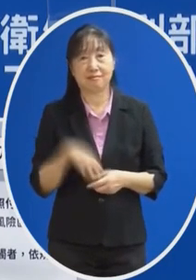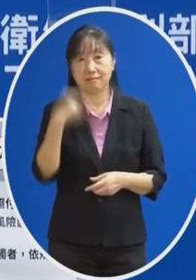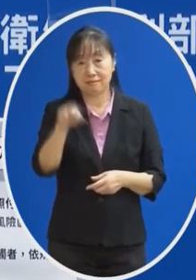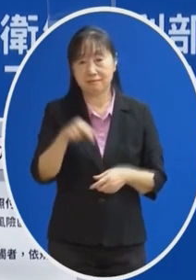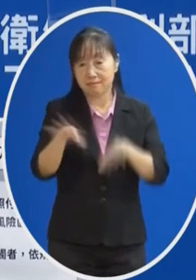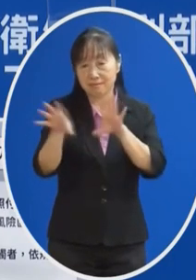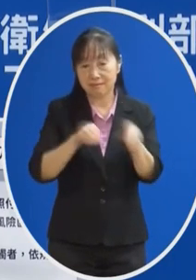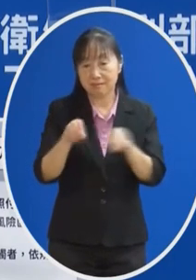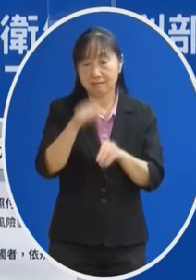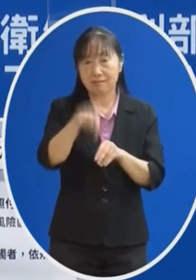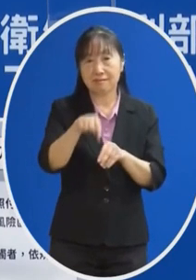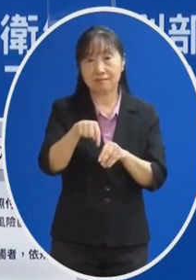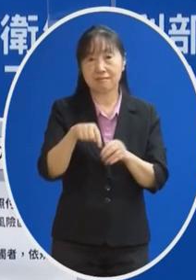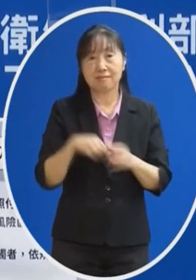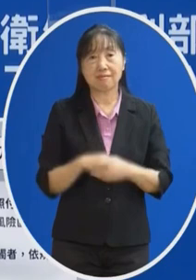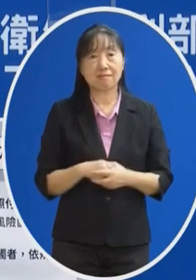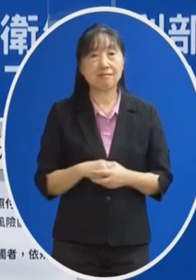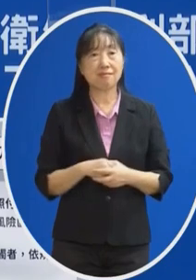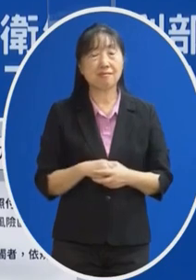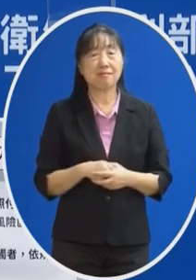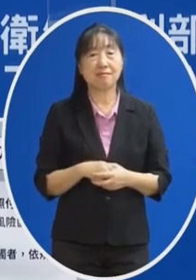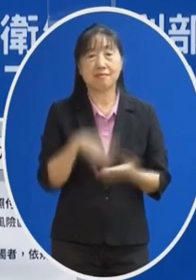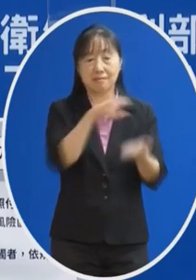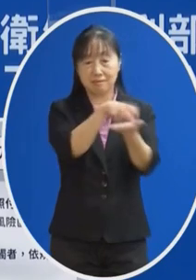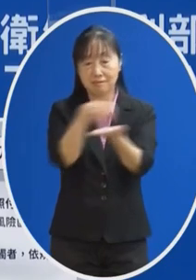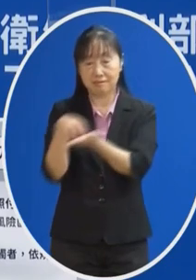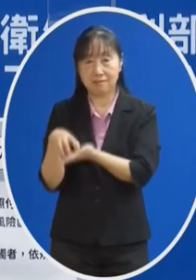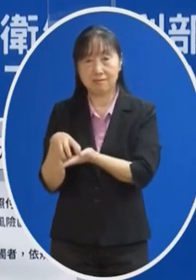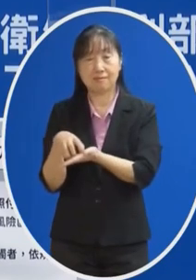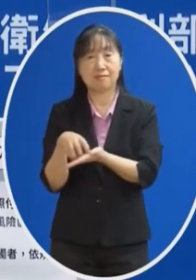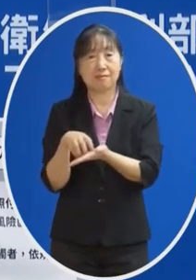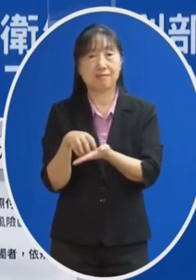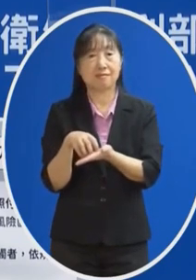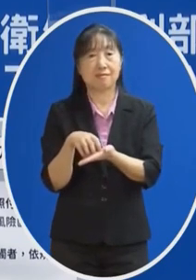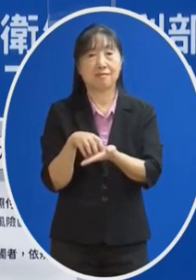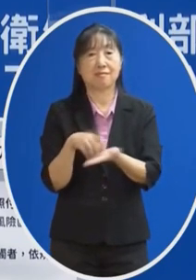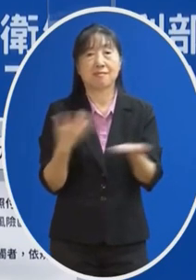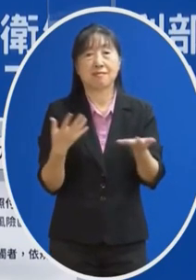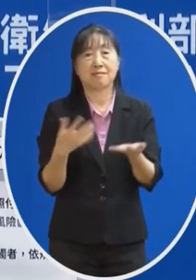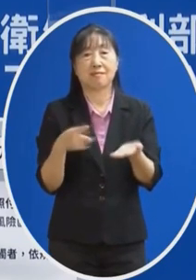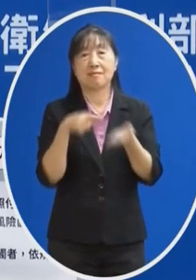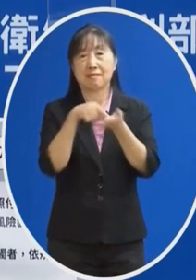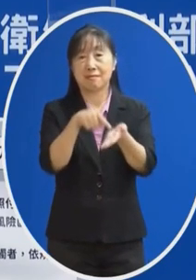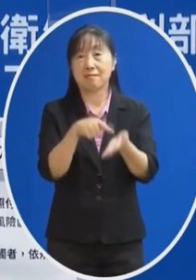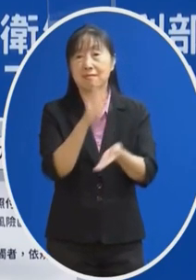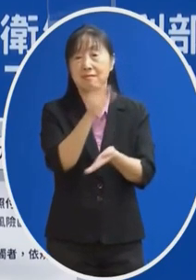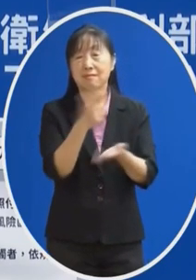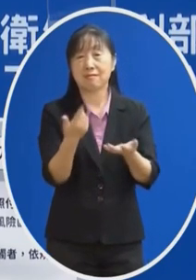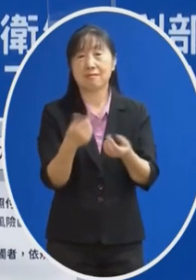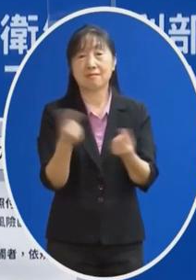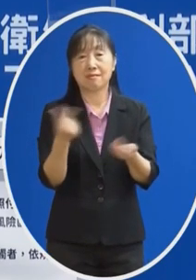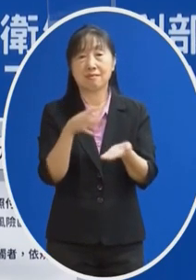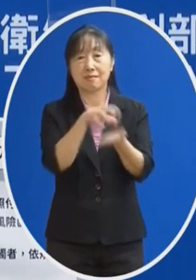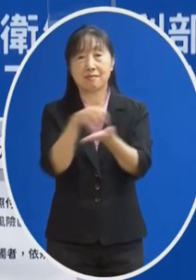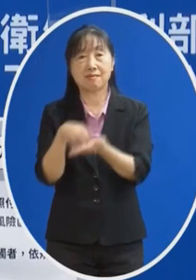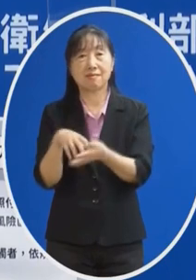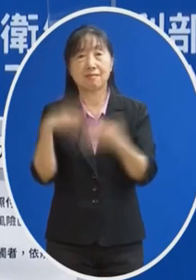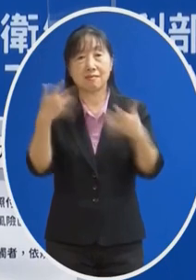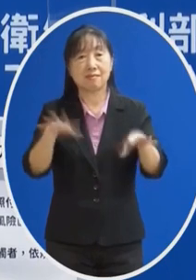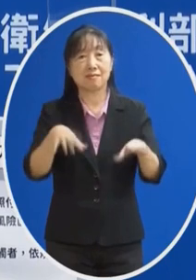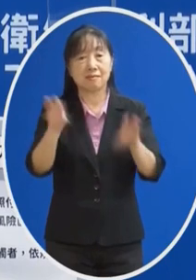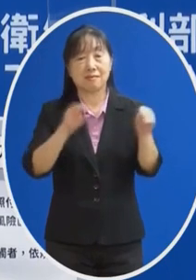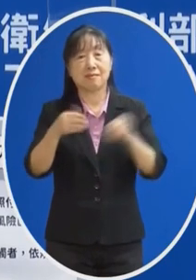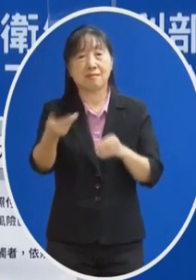件的资料，事实上在办理的过程里面哈，那有很多是有几乎了哈，就如果进来之